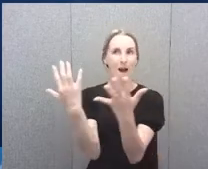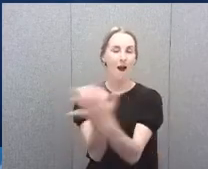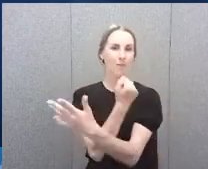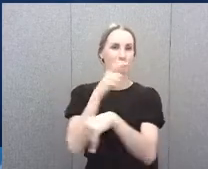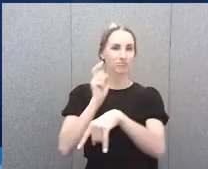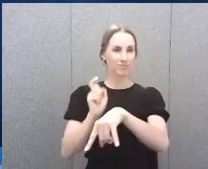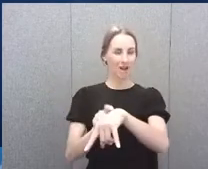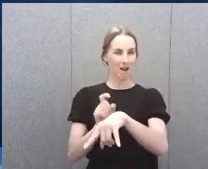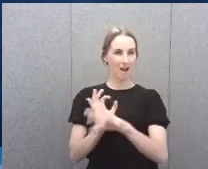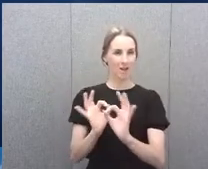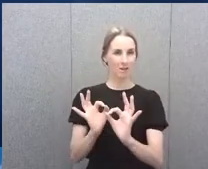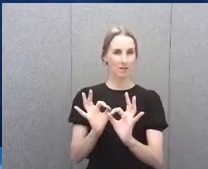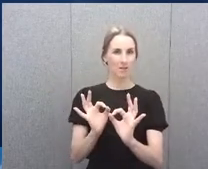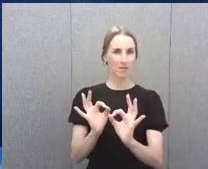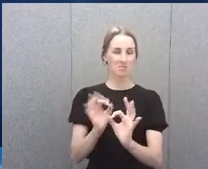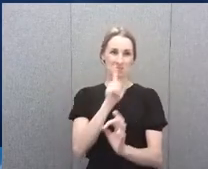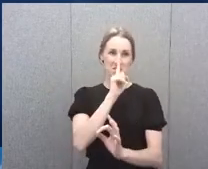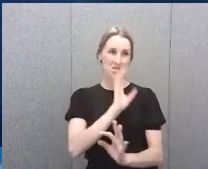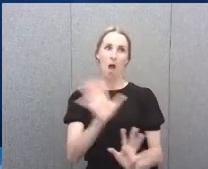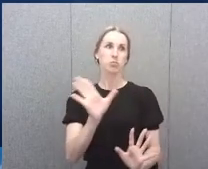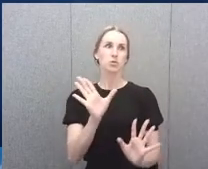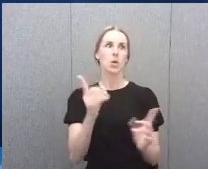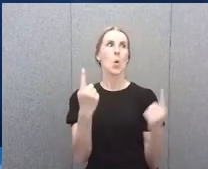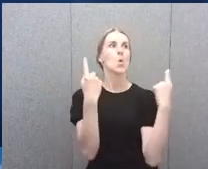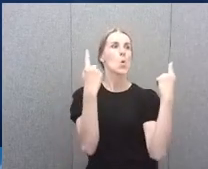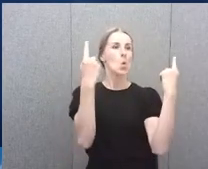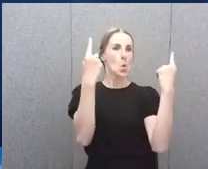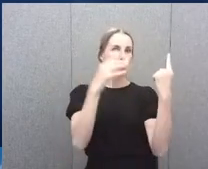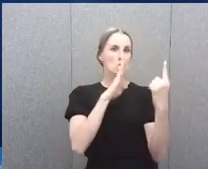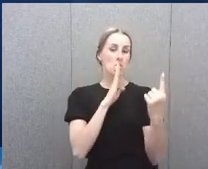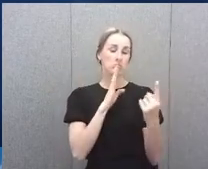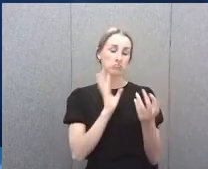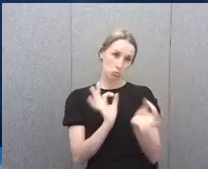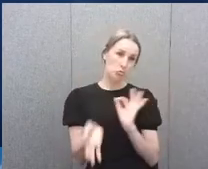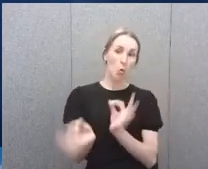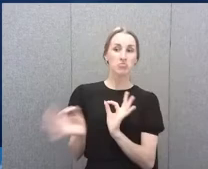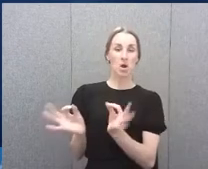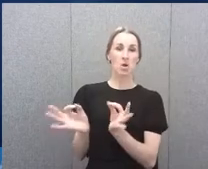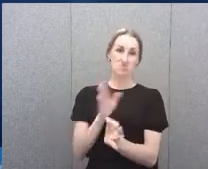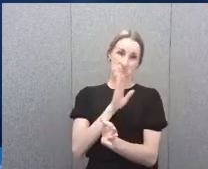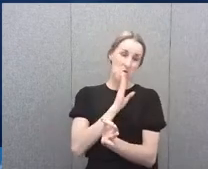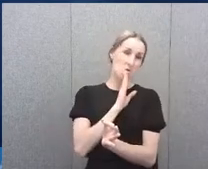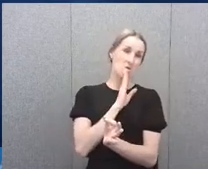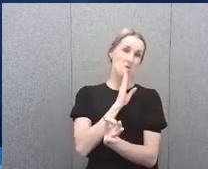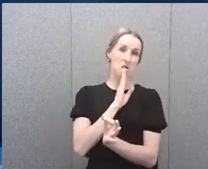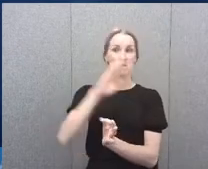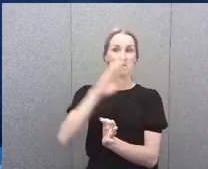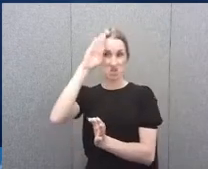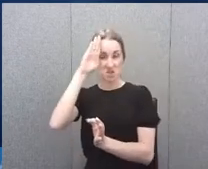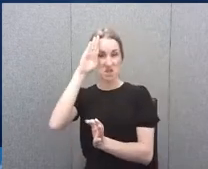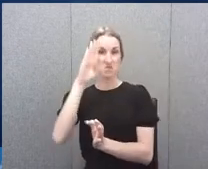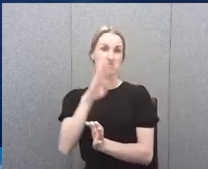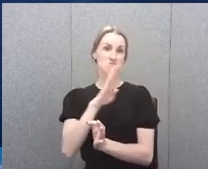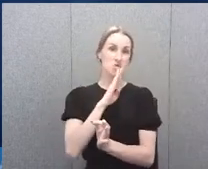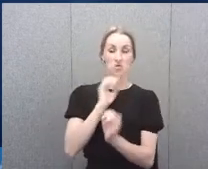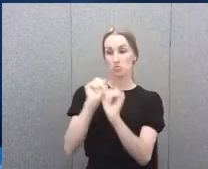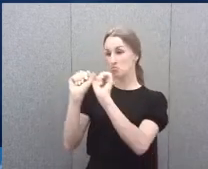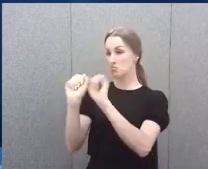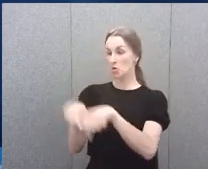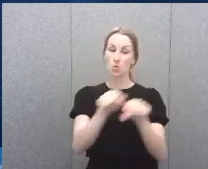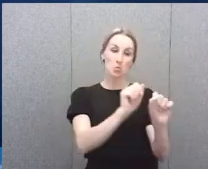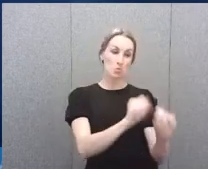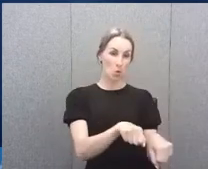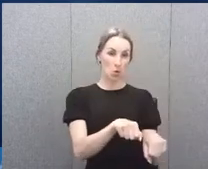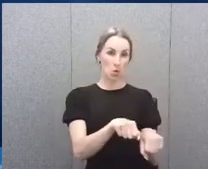А я хотела бы дожить до того времени, когда в этом не будет ничего особенного. Это будет само собой разумеющееся. Именно то,